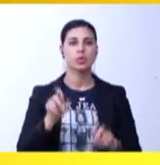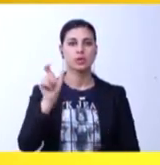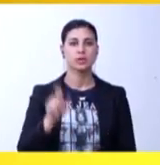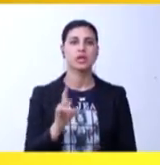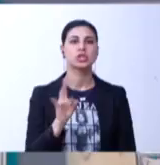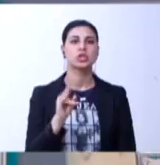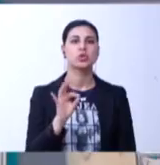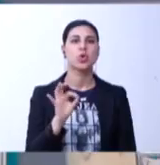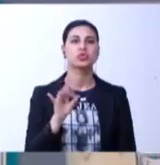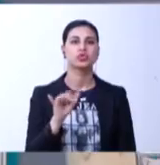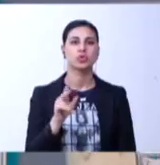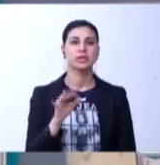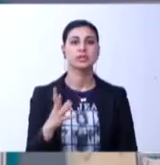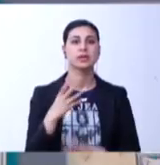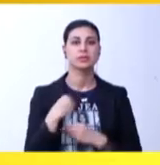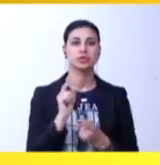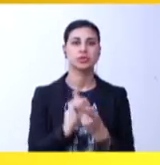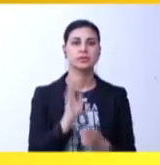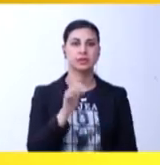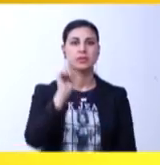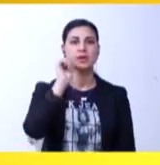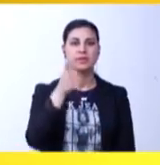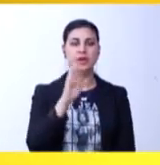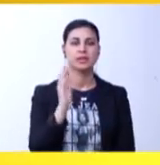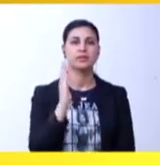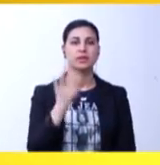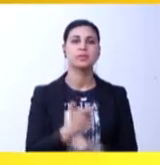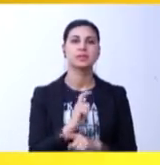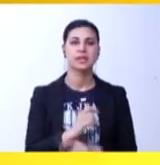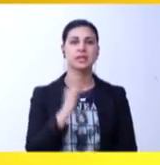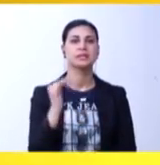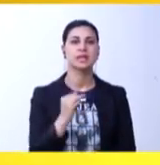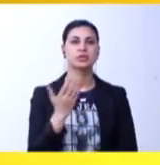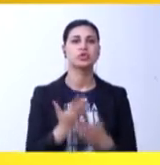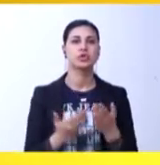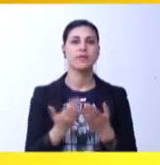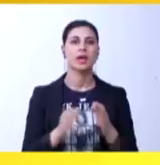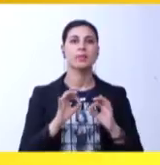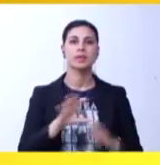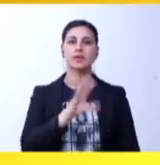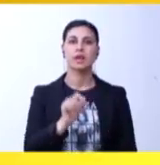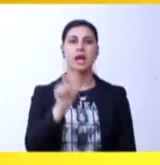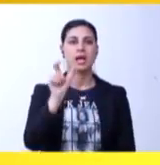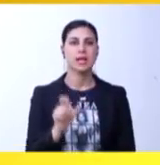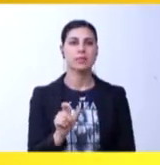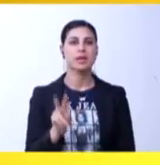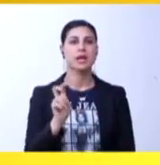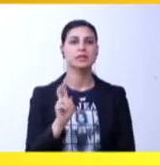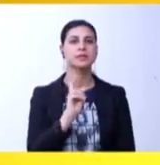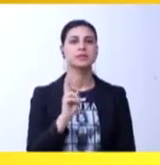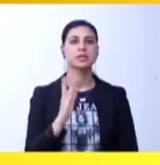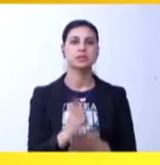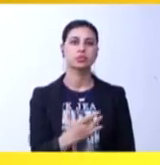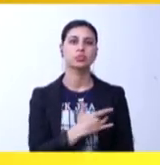ნინო ორჯონიკიძე. ერთმანეთს შევხვდებით ხვალ და გვექნება ძალიან საინტერესო რეკომენდაციები ყველა იმ ადამიანისათვის, ვისაც